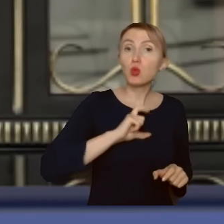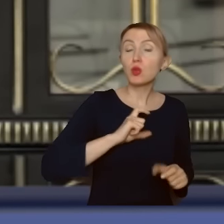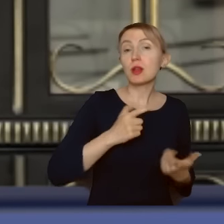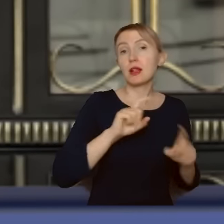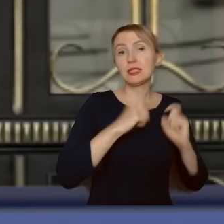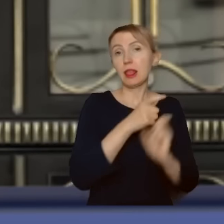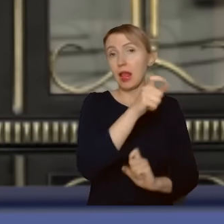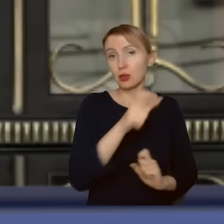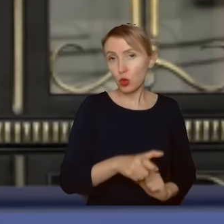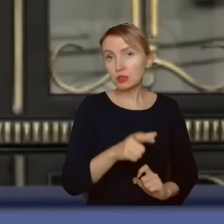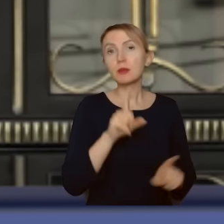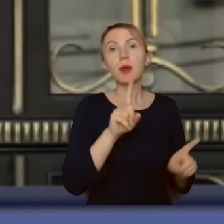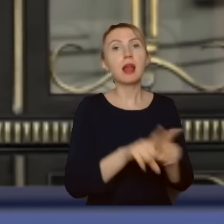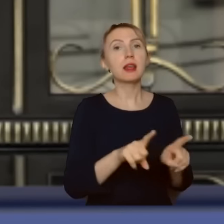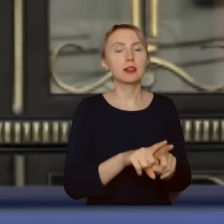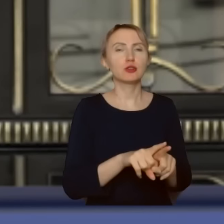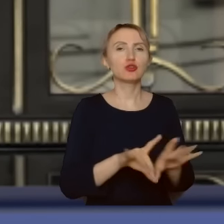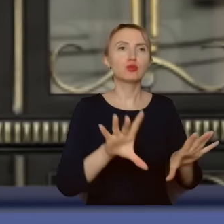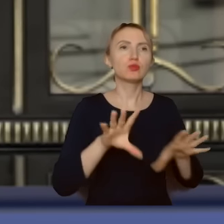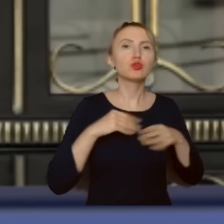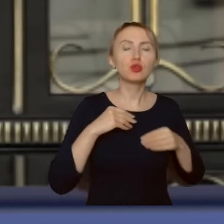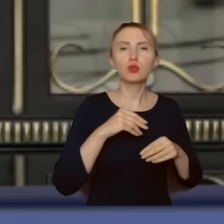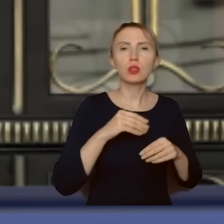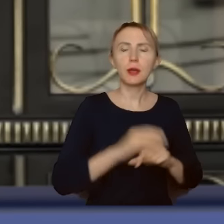ale również no, przyjmuję chorych